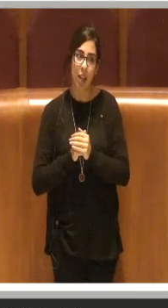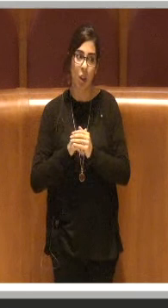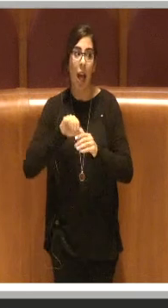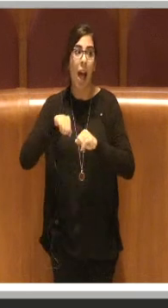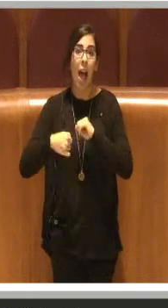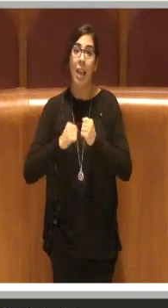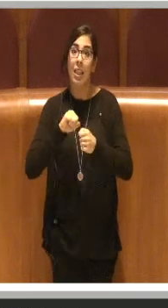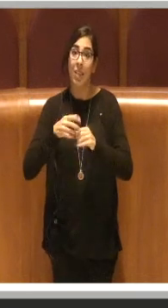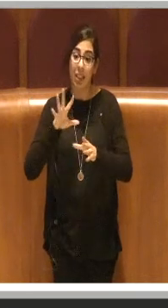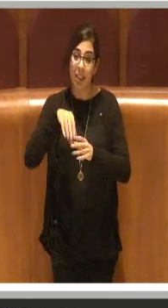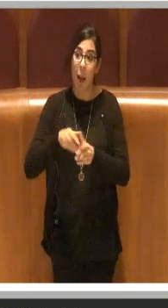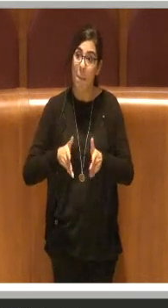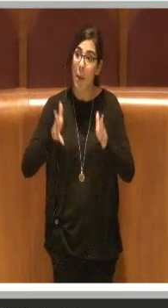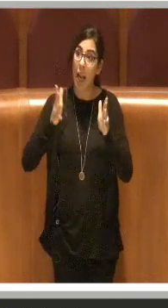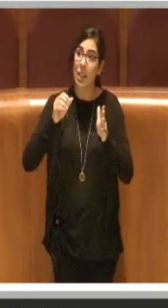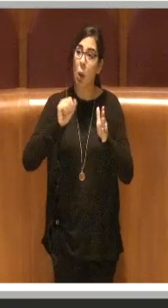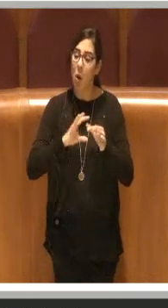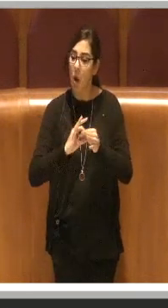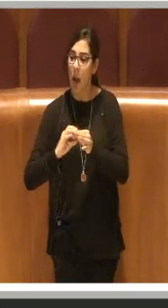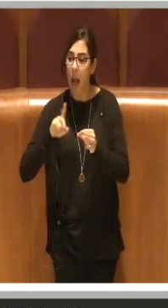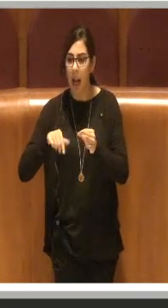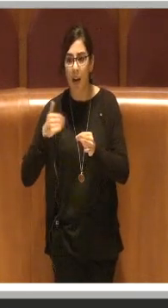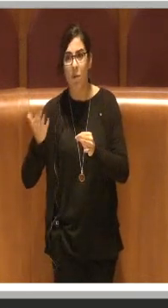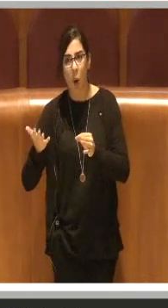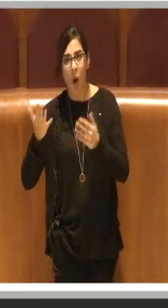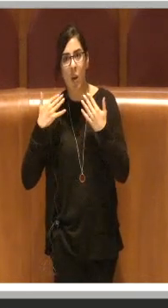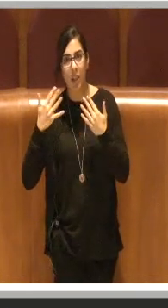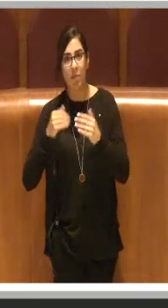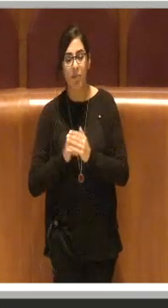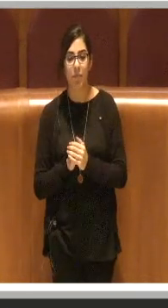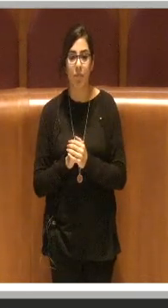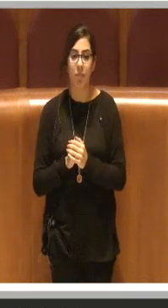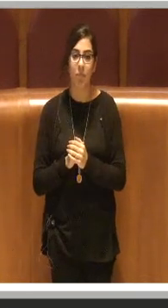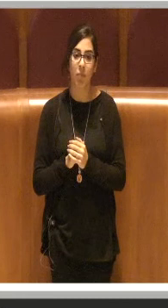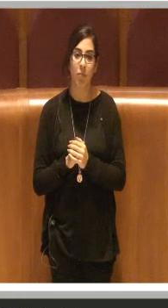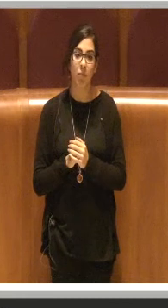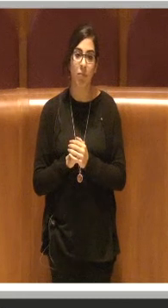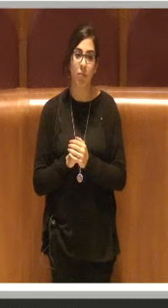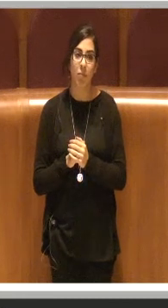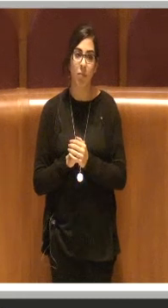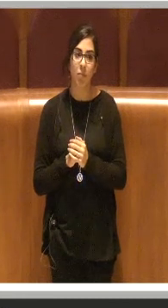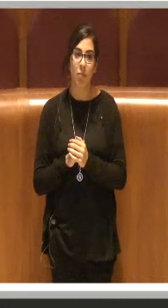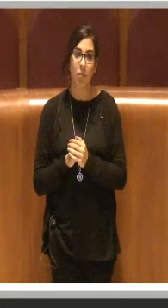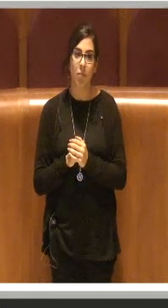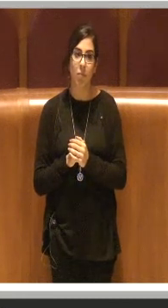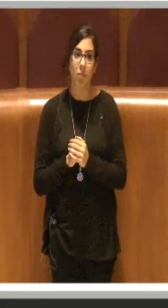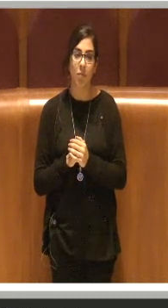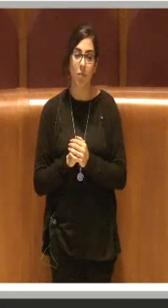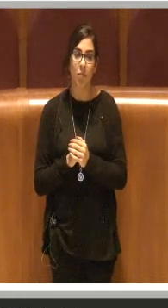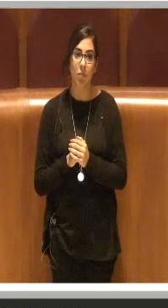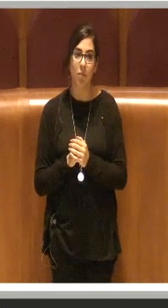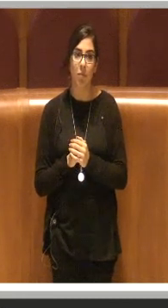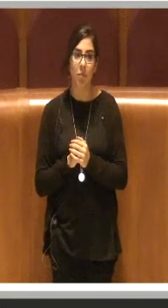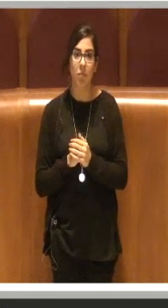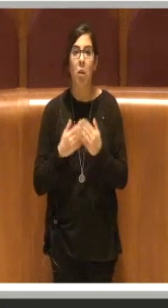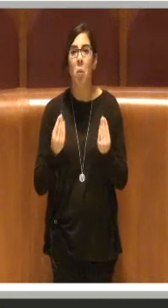previste all'interno del palazzetto possano essere poi svolte anche all'esterno. E quindi ecco,